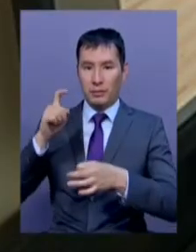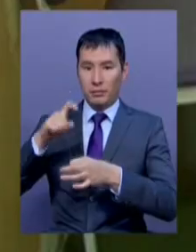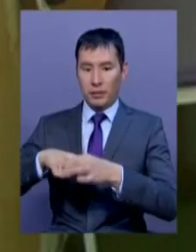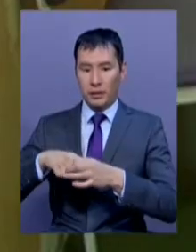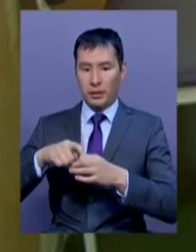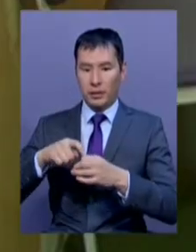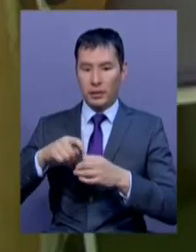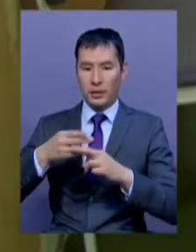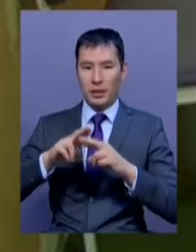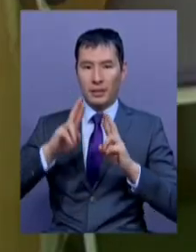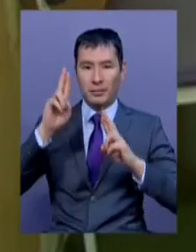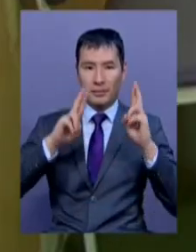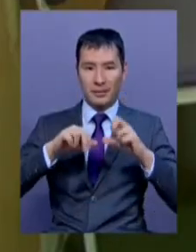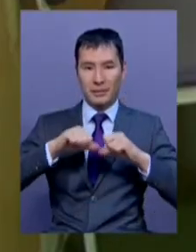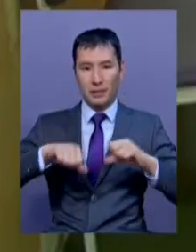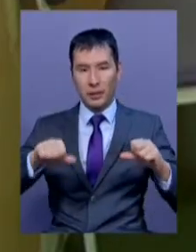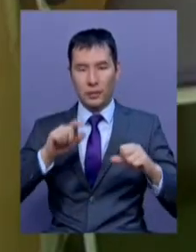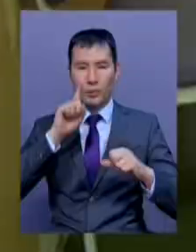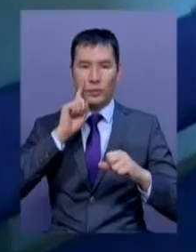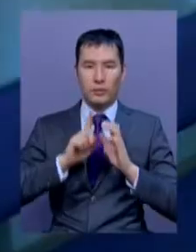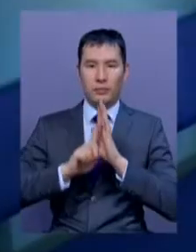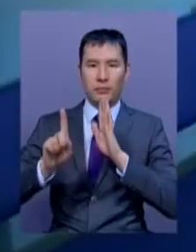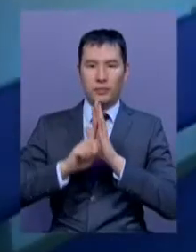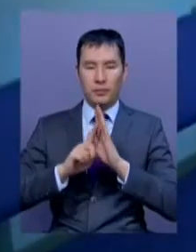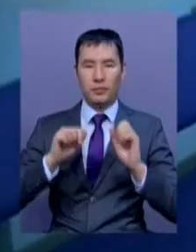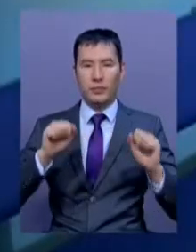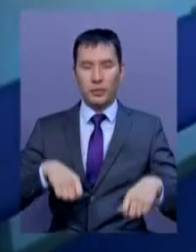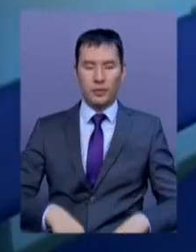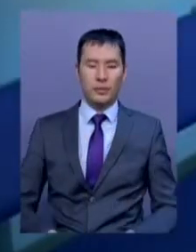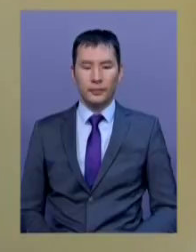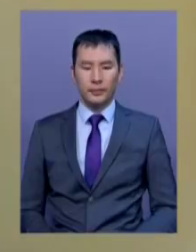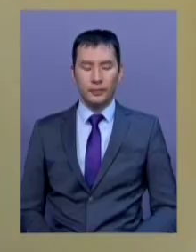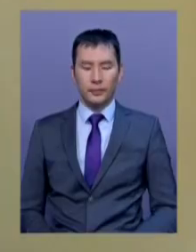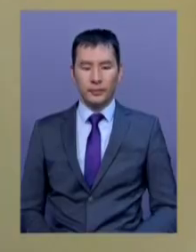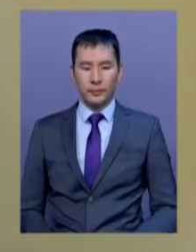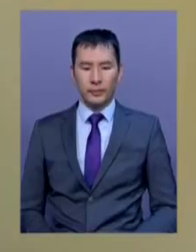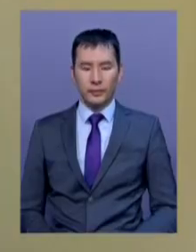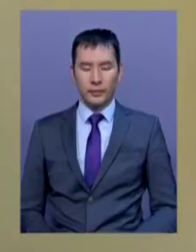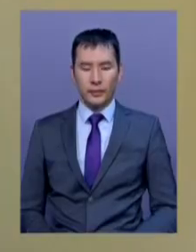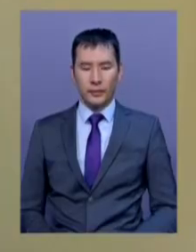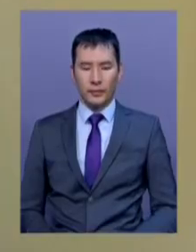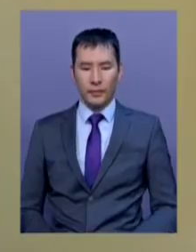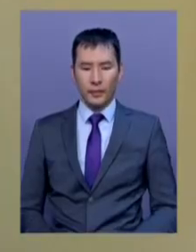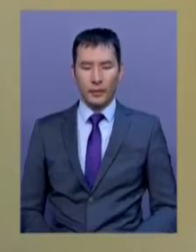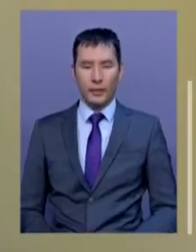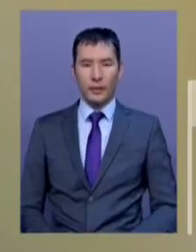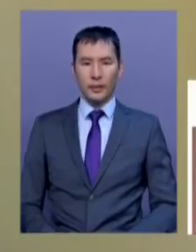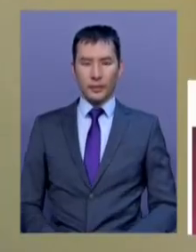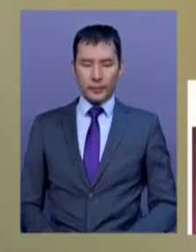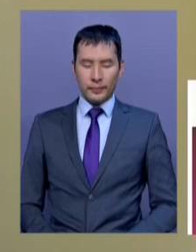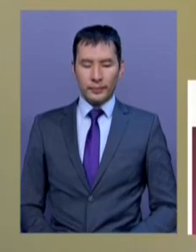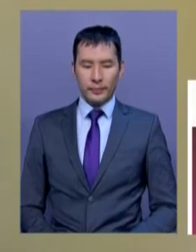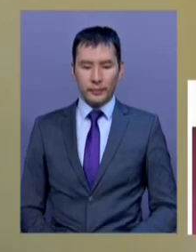соғұрлым карантин кезінде ыңғайлы әрі нәтижелі қызмет алуға болатынын айтады. Бұның бәрі дәрігердің үйде жасалатын